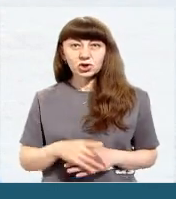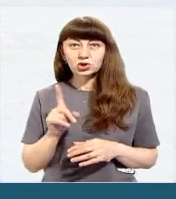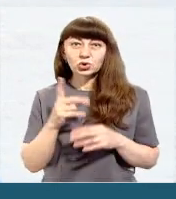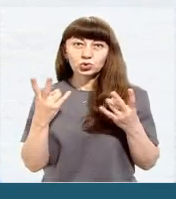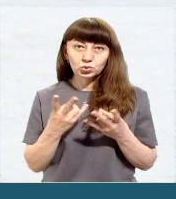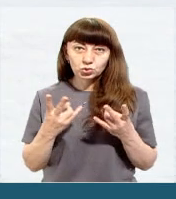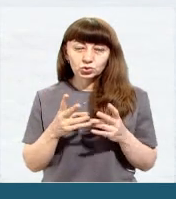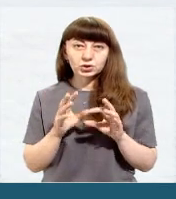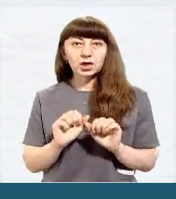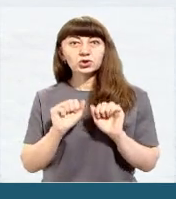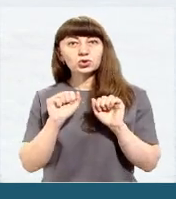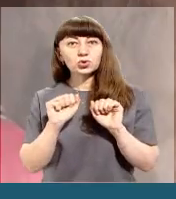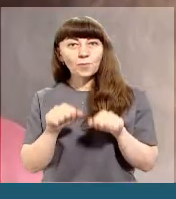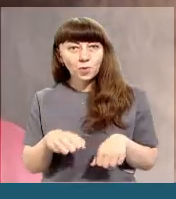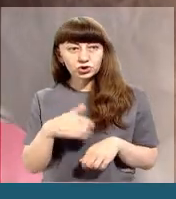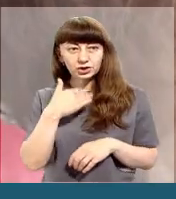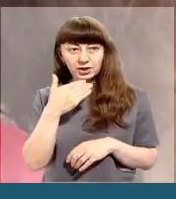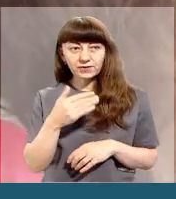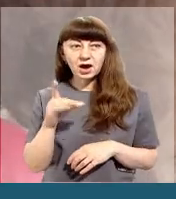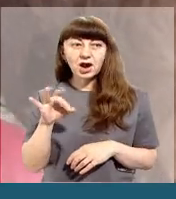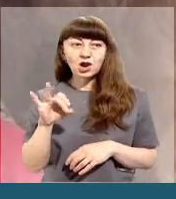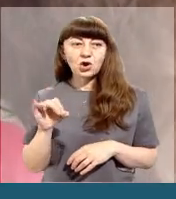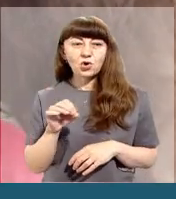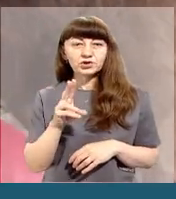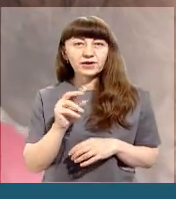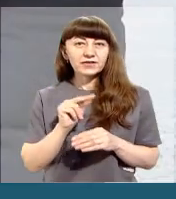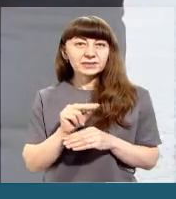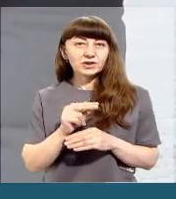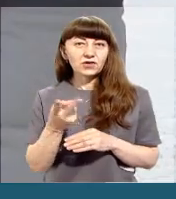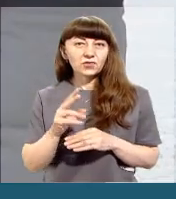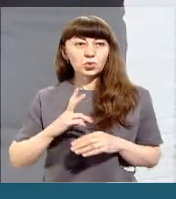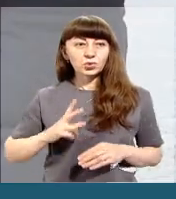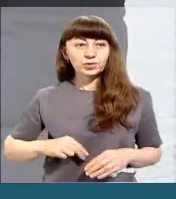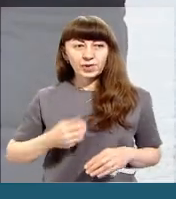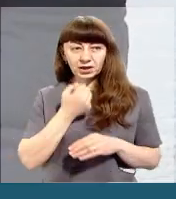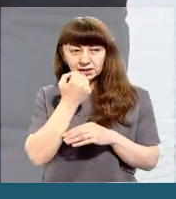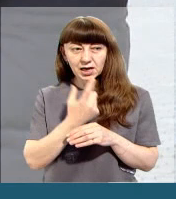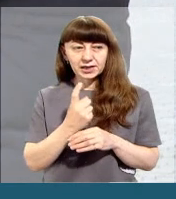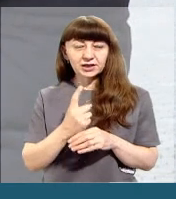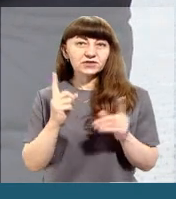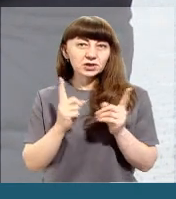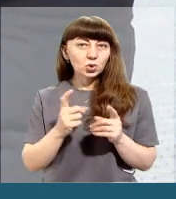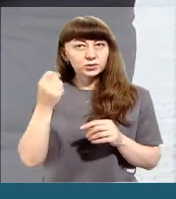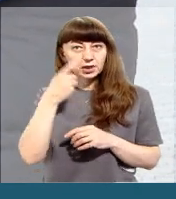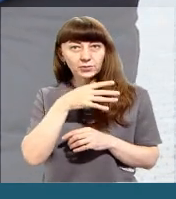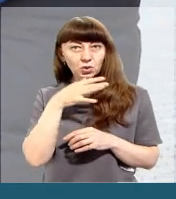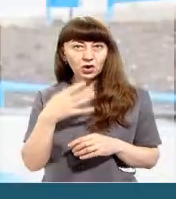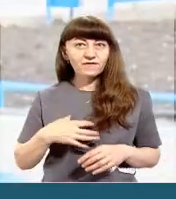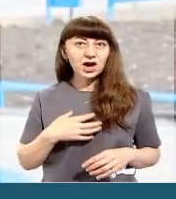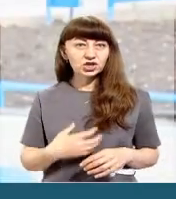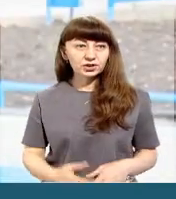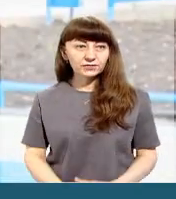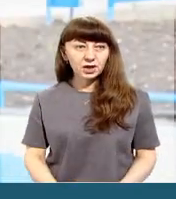надо говорить, что можно говорить. Алена Корнетова воспитывает двух дочерей. Благодаря данной встрече, говорит, узнала для себя много